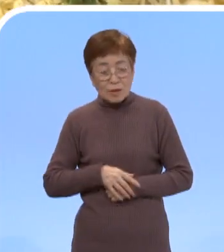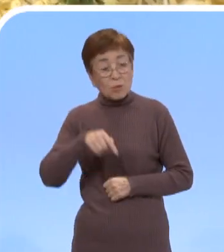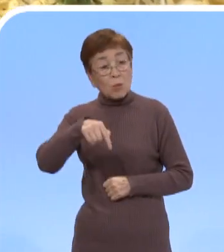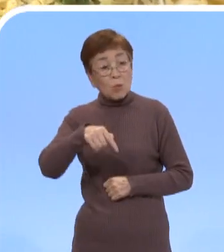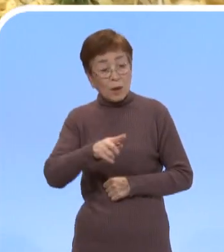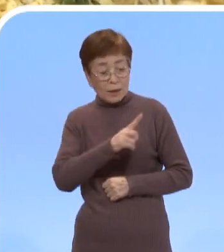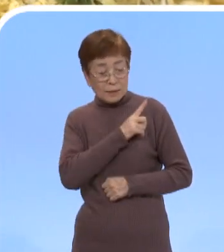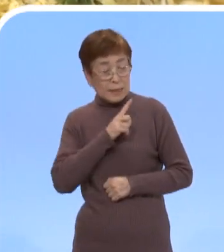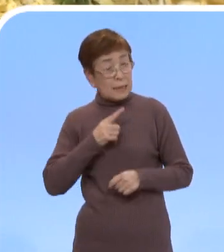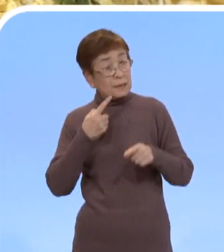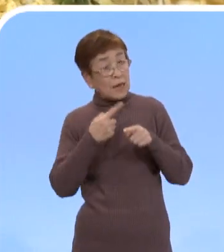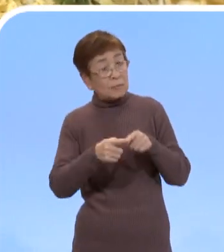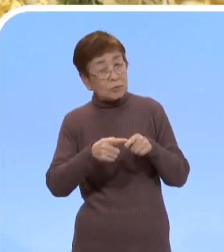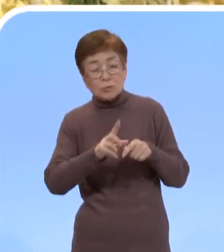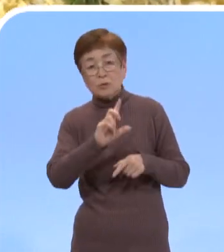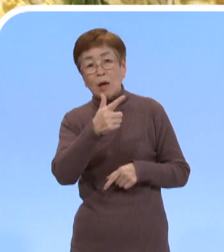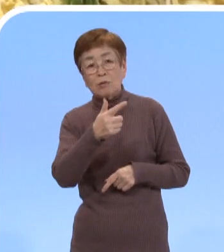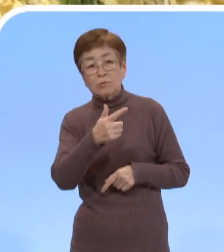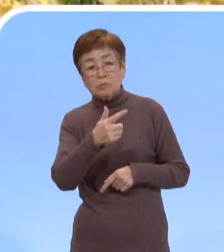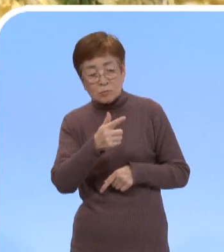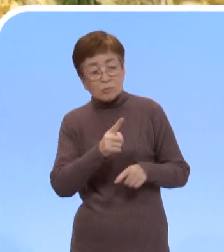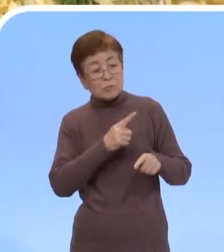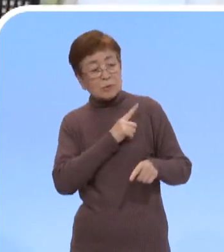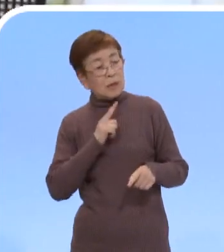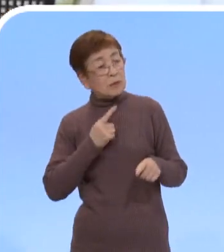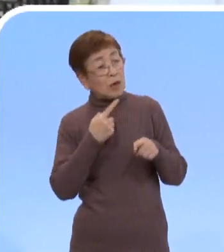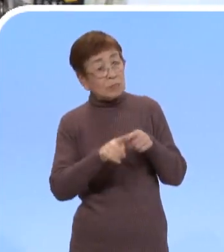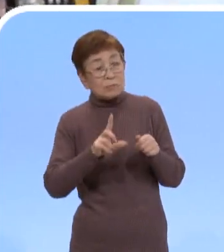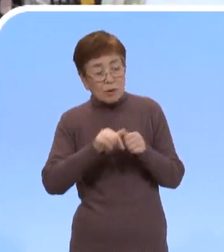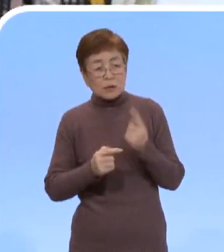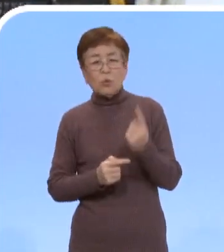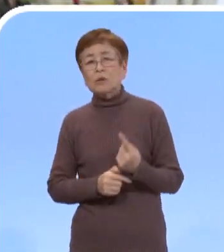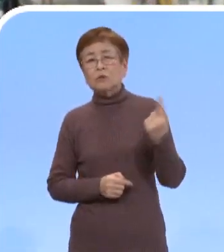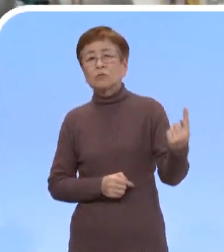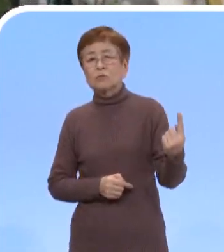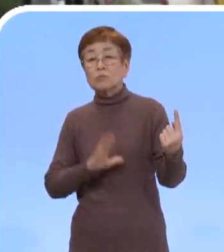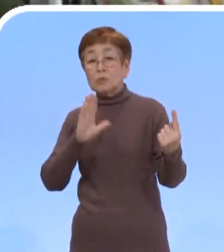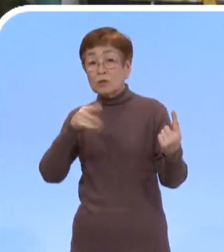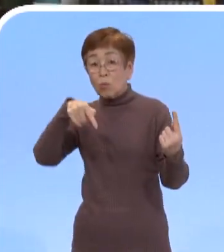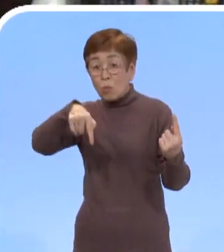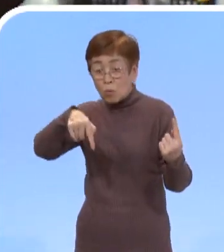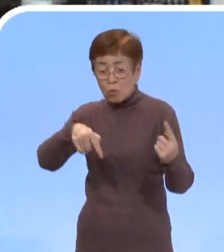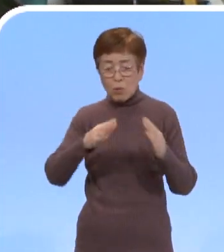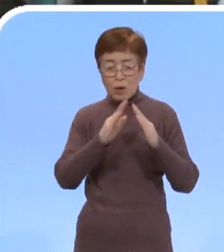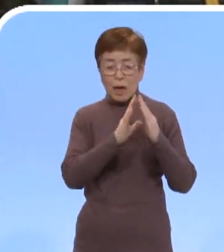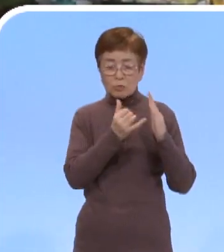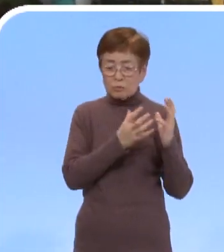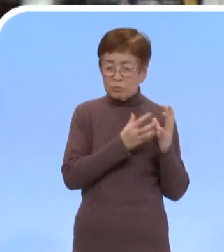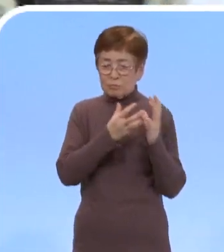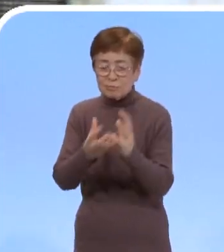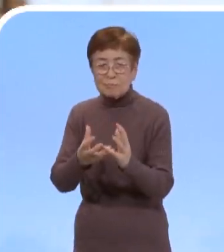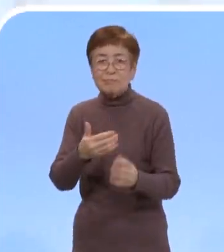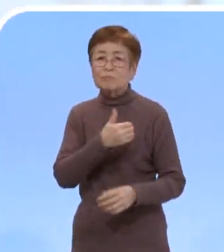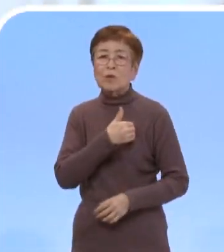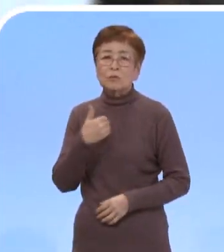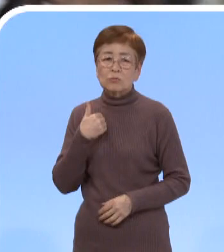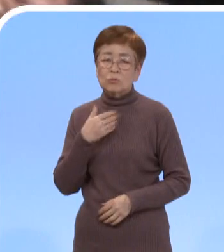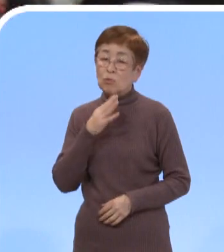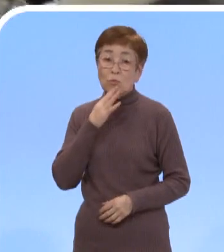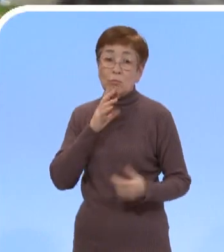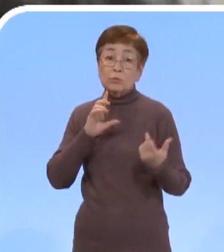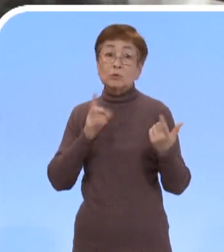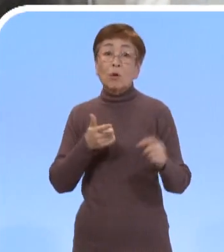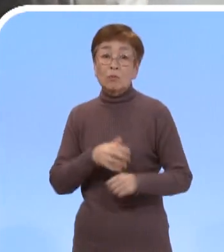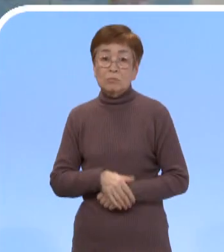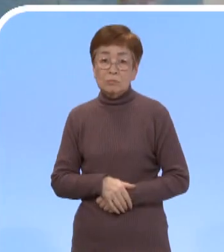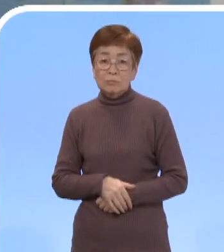デイサービスとまた違ってね、デイは本人だけが行きますけど、はい、ここは夫婦家族で来れますのでね。 そうか、それが大きな違い